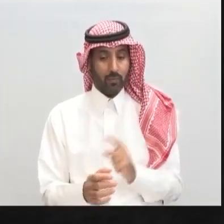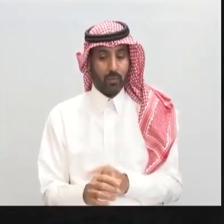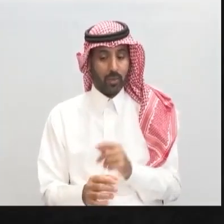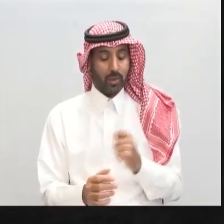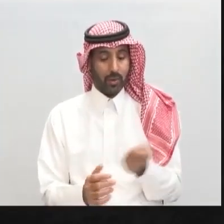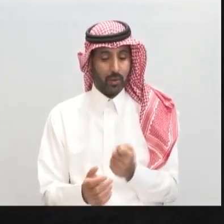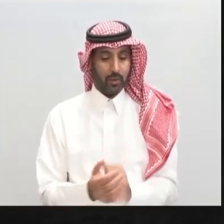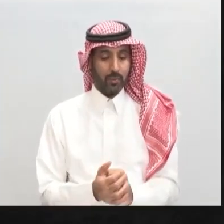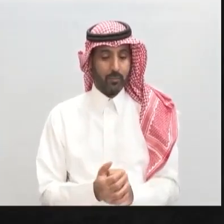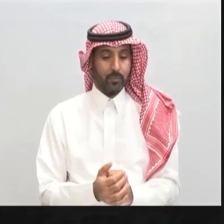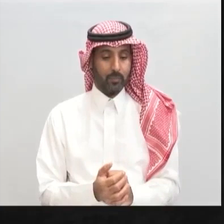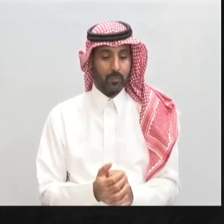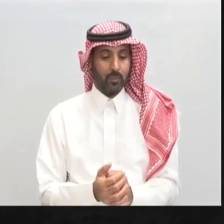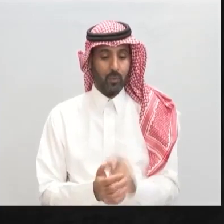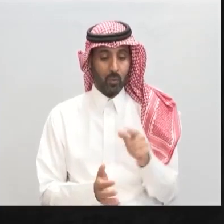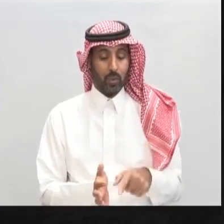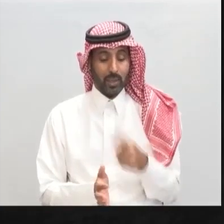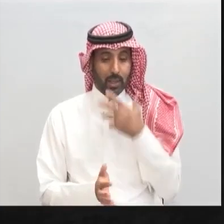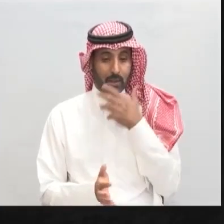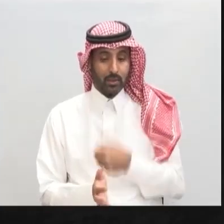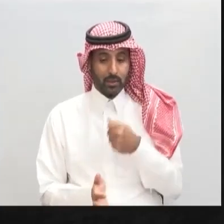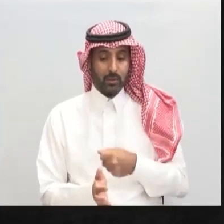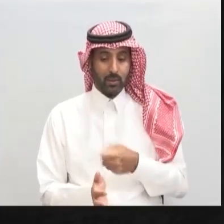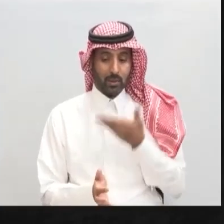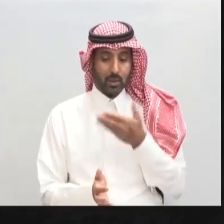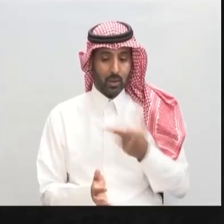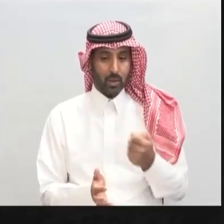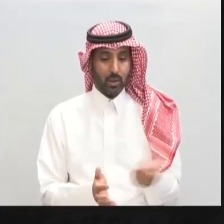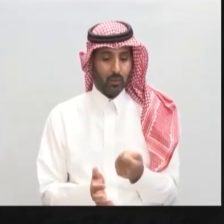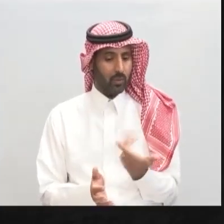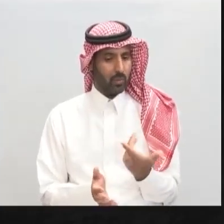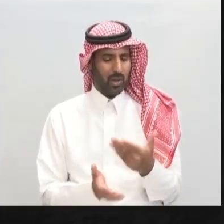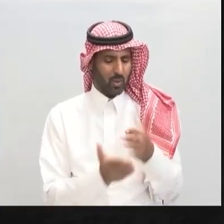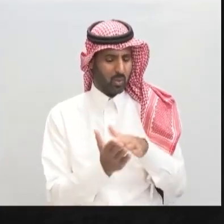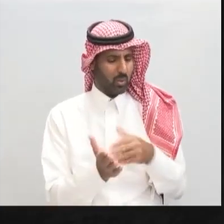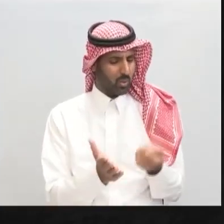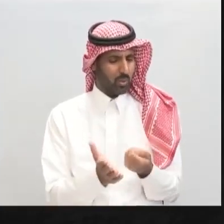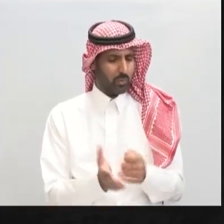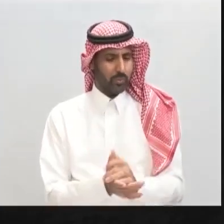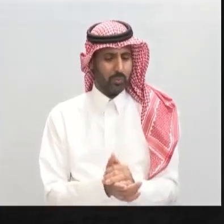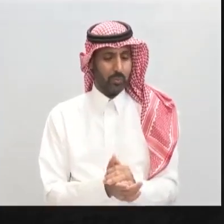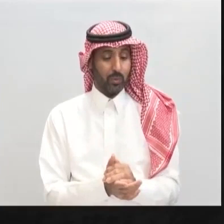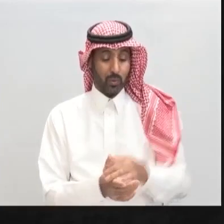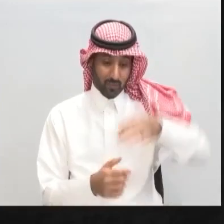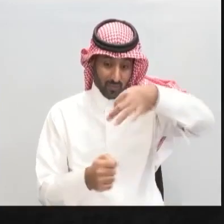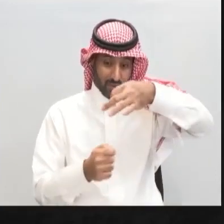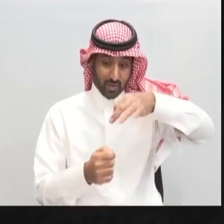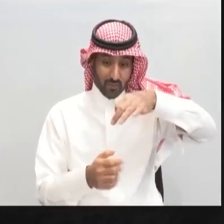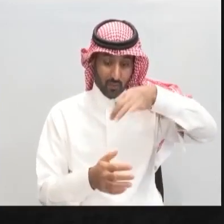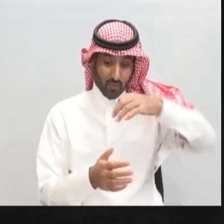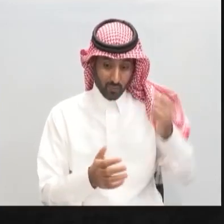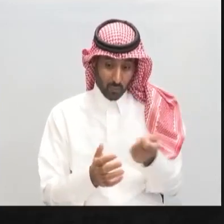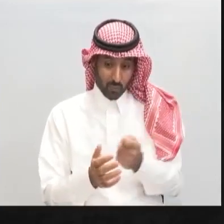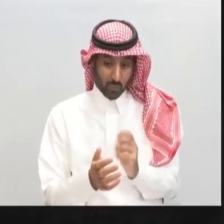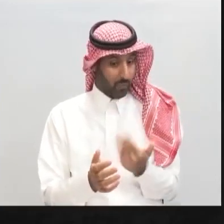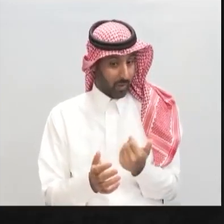التدوين في عهد رسولنا عليه افضل الصلاه واتم التسليم هل هناك ورق يكتب